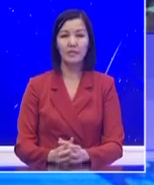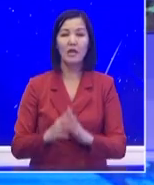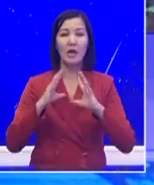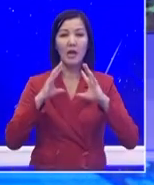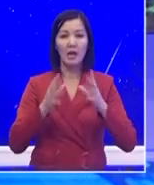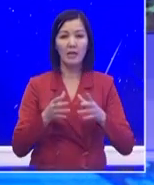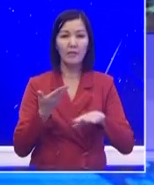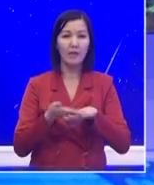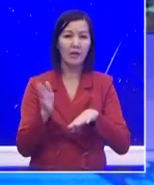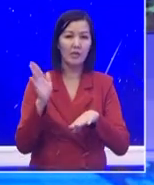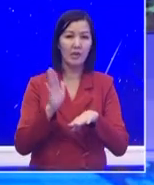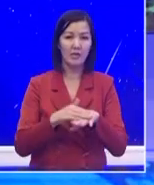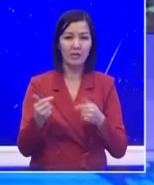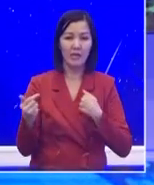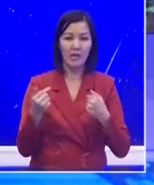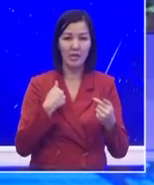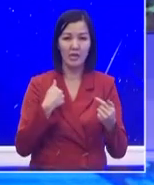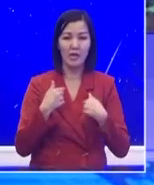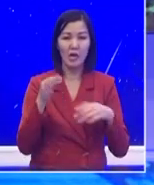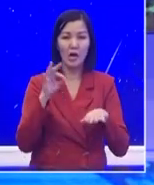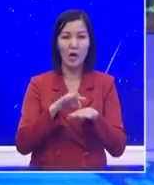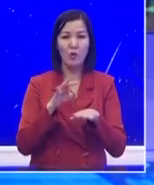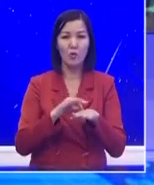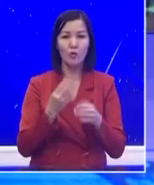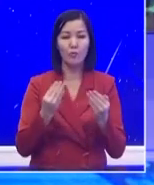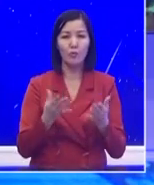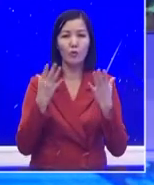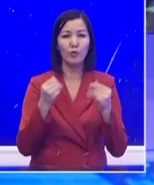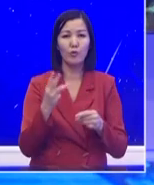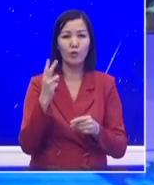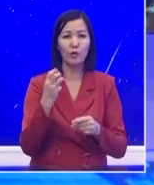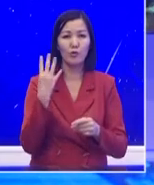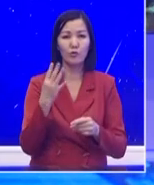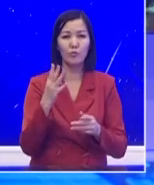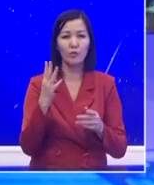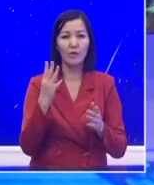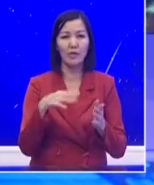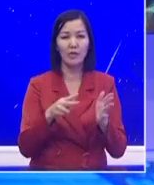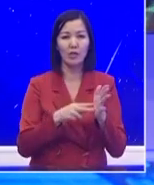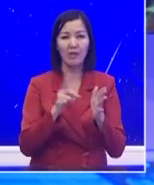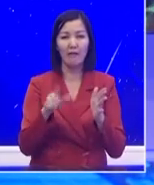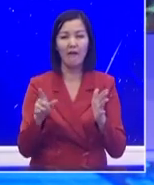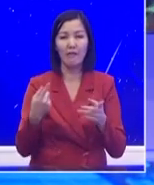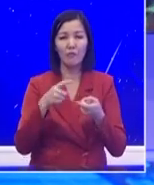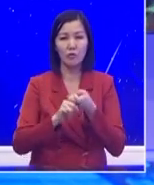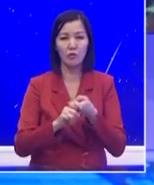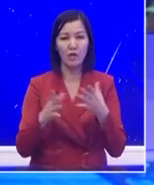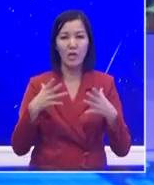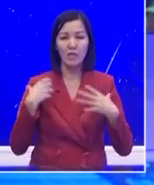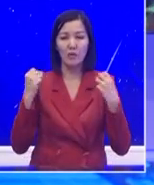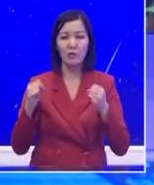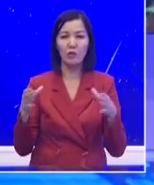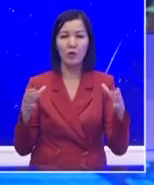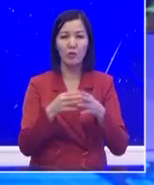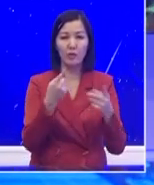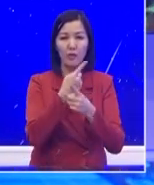Әлемді әуре сарсанға салған тәж тажалды бүгінгі күні 204,047 адам жұқтырған. Дүниежүзілік денсаулық сақтау ұйымының мәліметіне